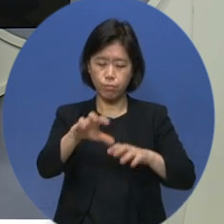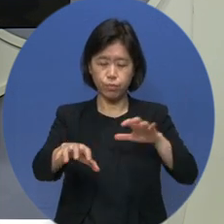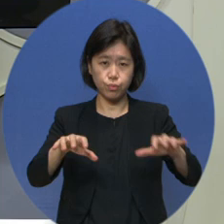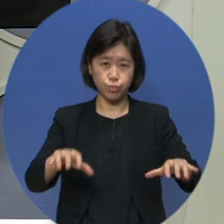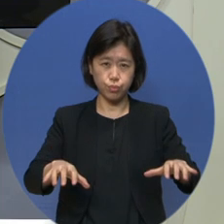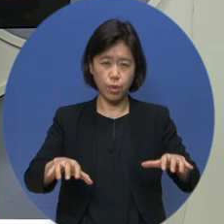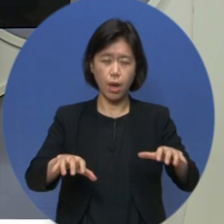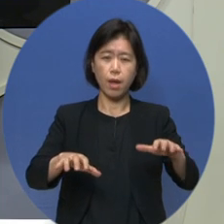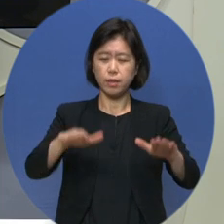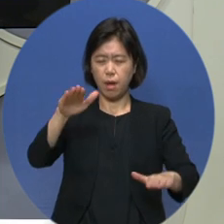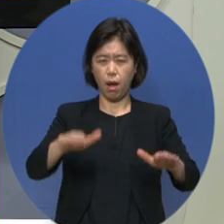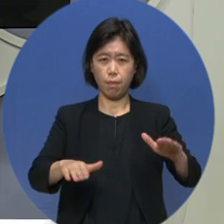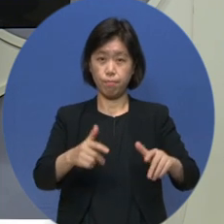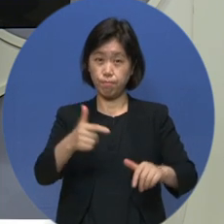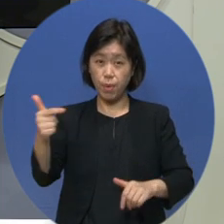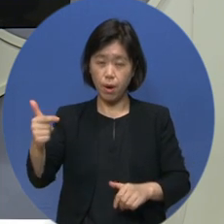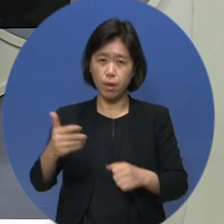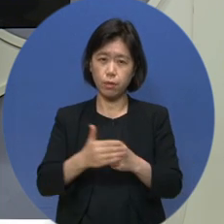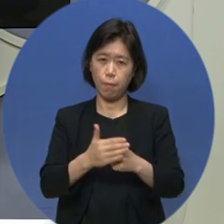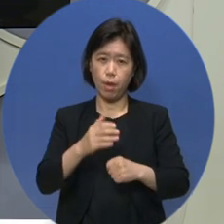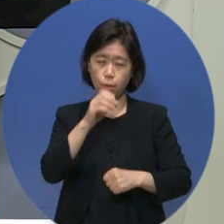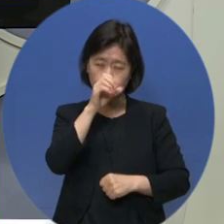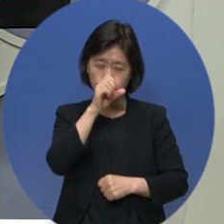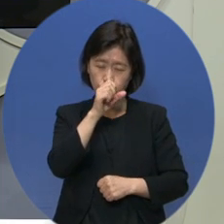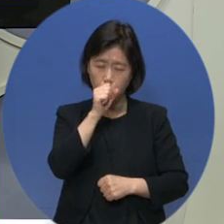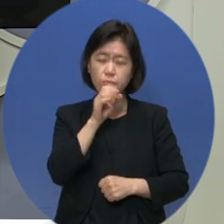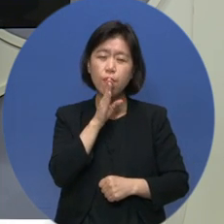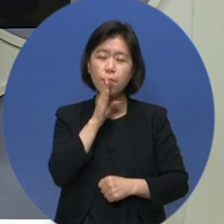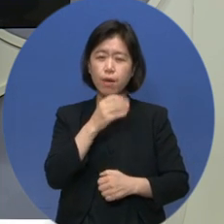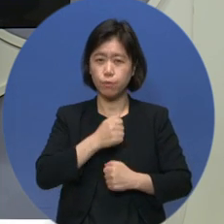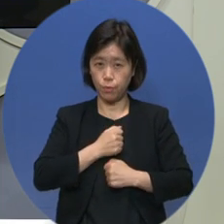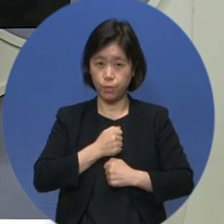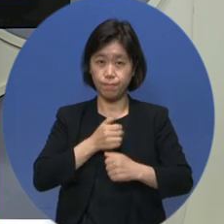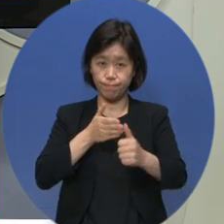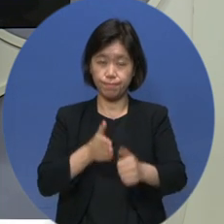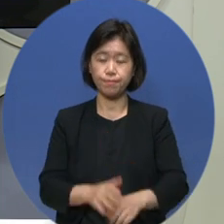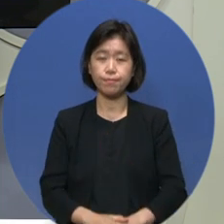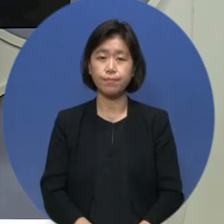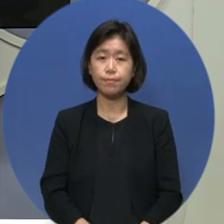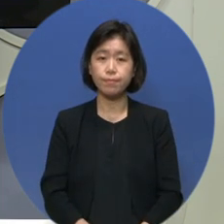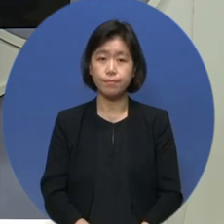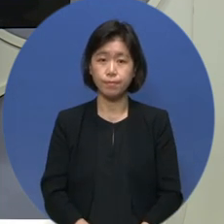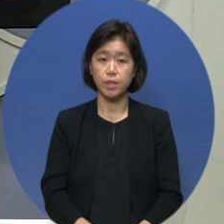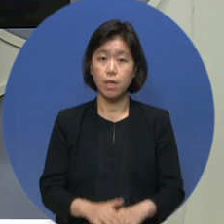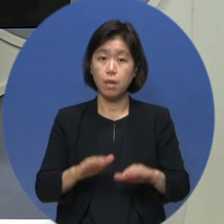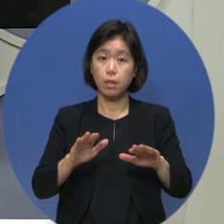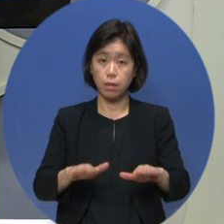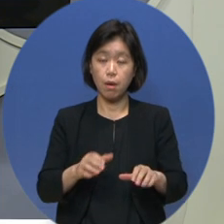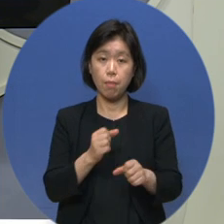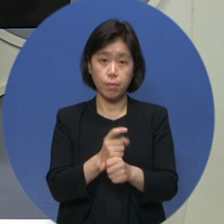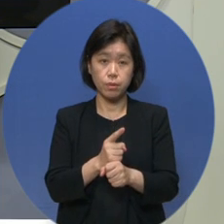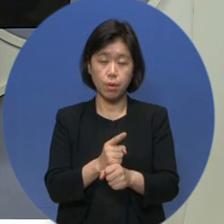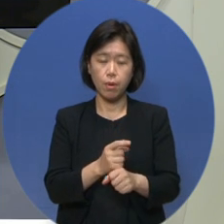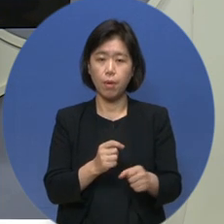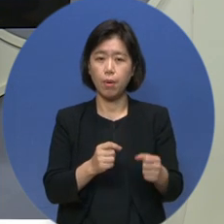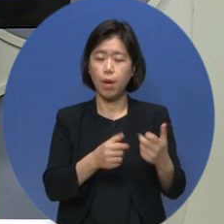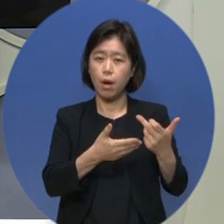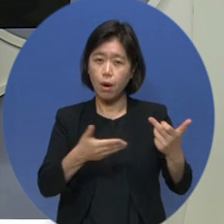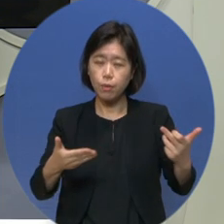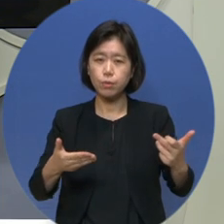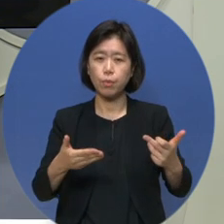많은 비가 내릴 것으로 전망 되는데요 올해는 벌써 강원과 충청 보산 지역으로 강한 비가 내리면서